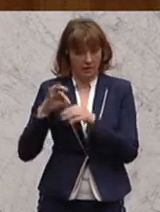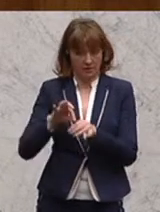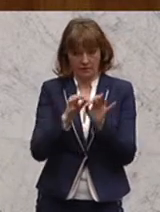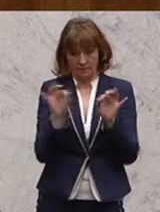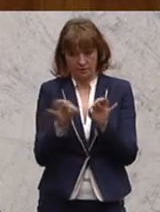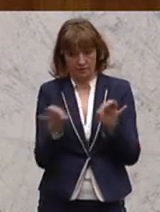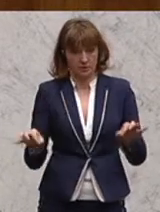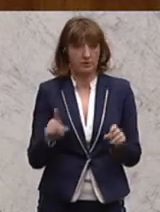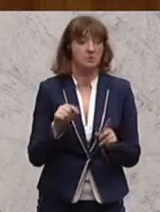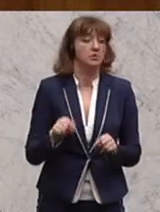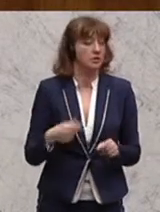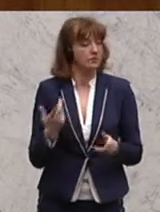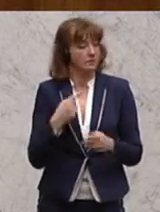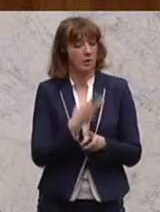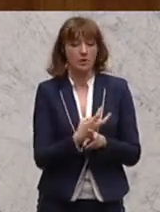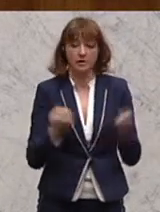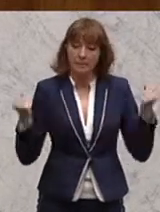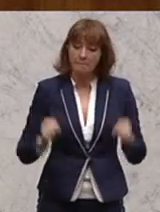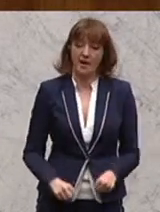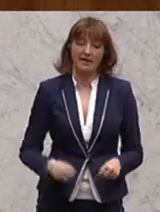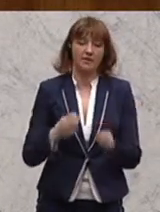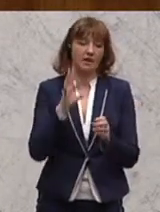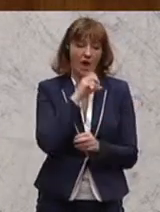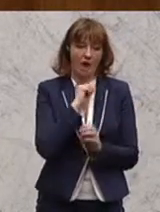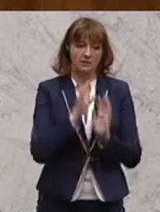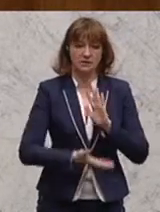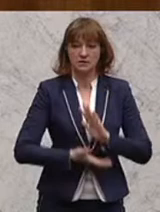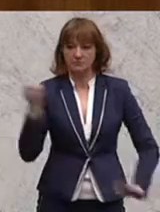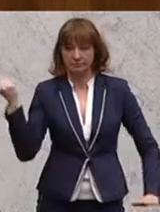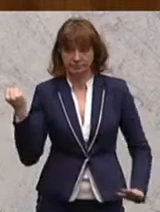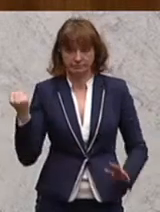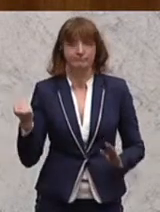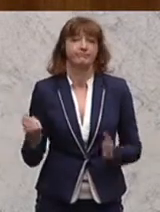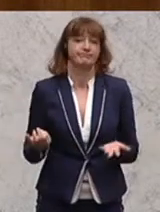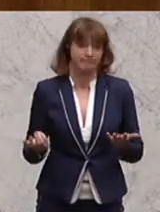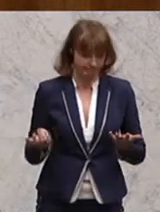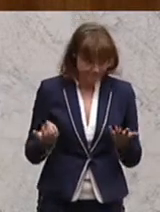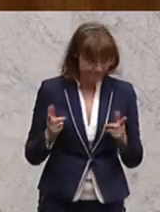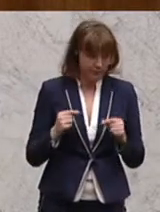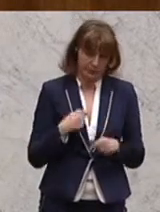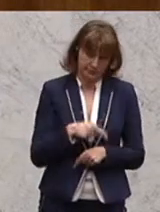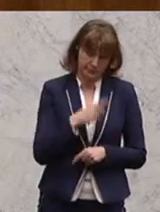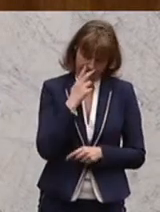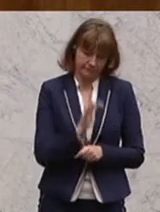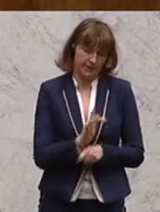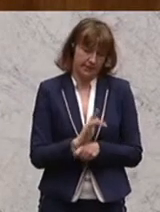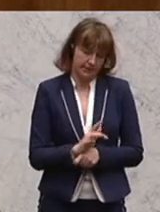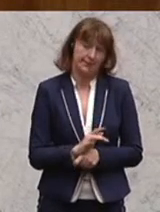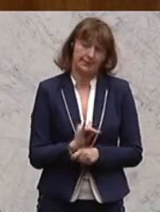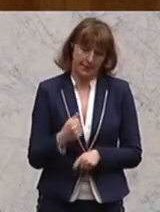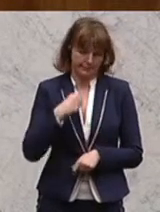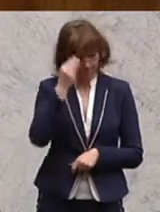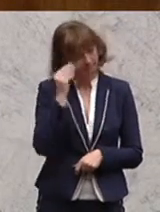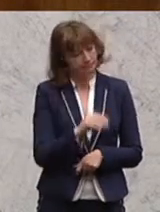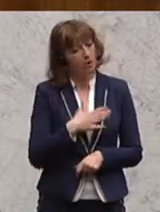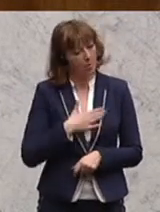der de facto das österreichische Bankgeheimnis aushebelt. Das sehen wir nach wie vor kritisch und das merke ich auch an, wiewohl